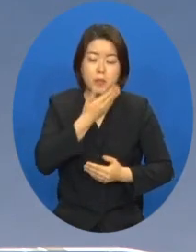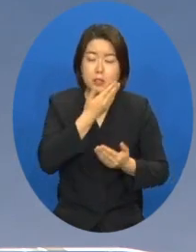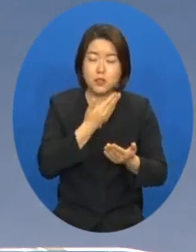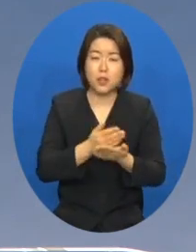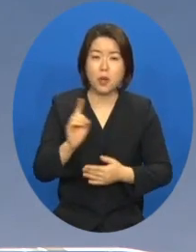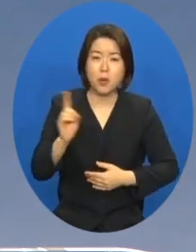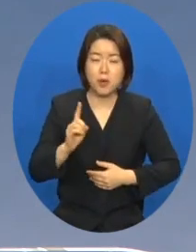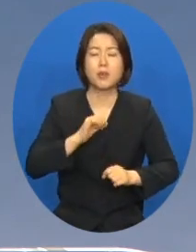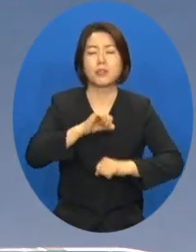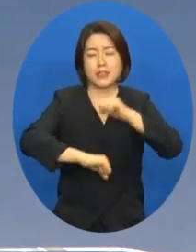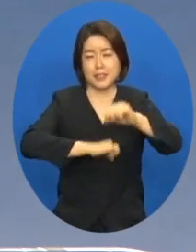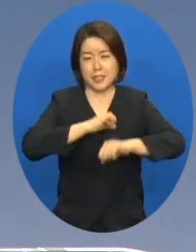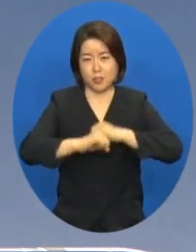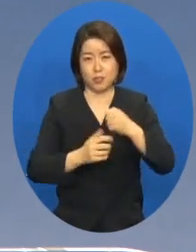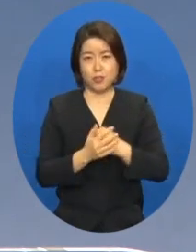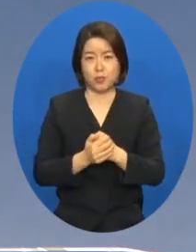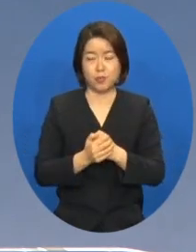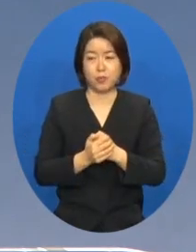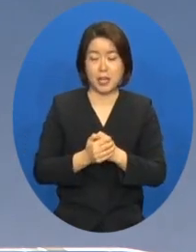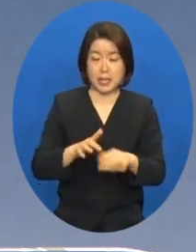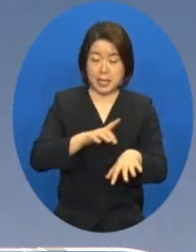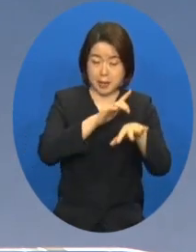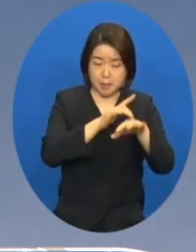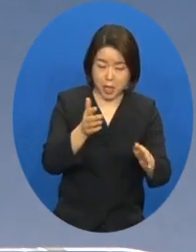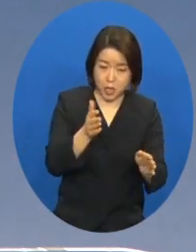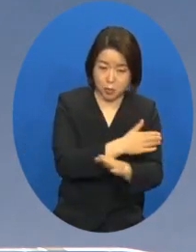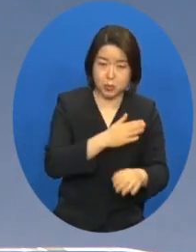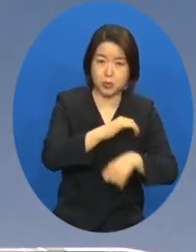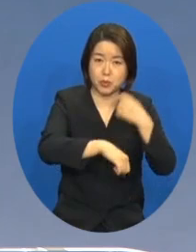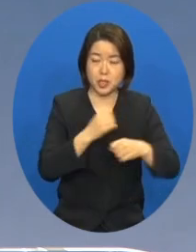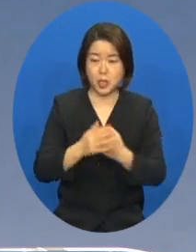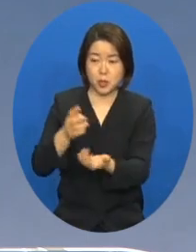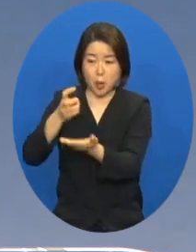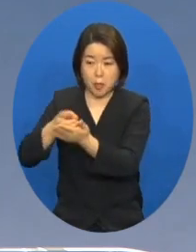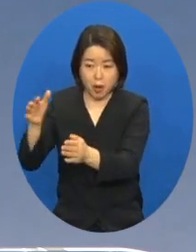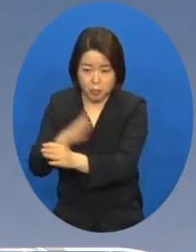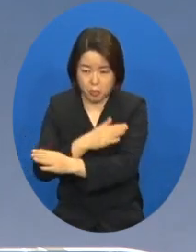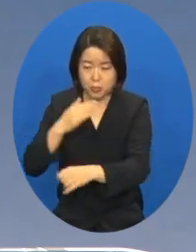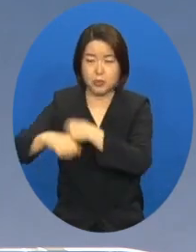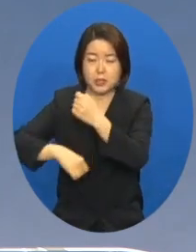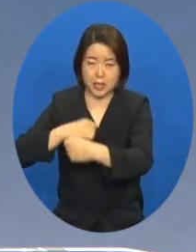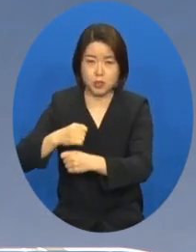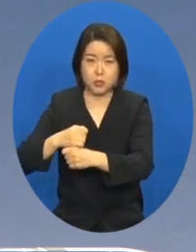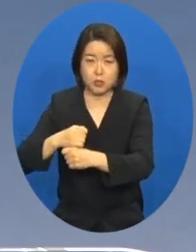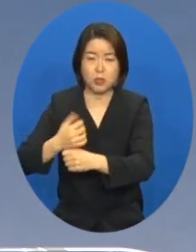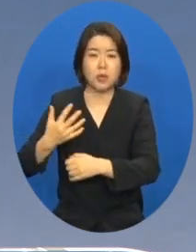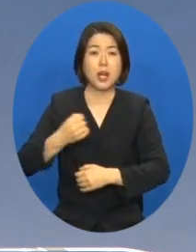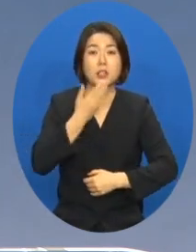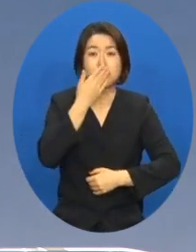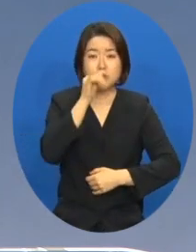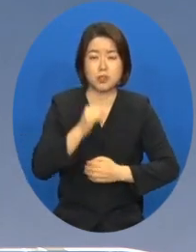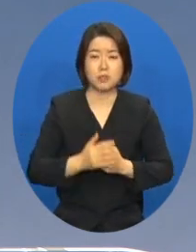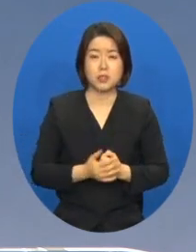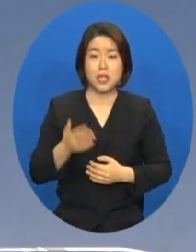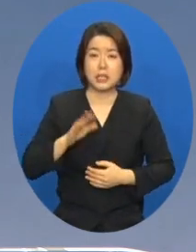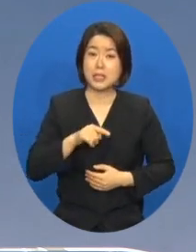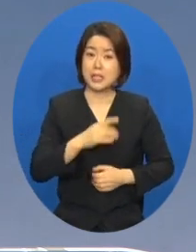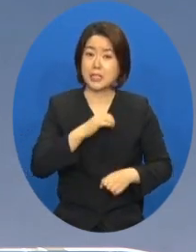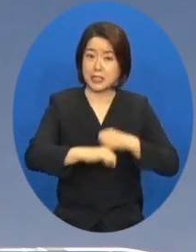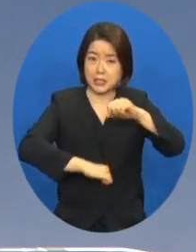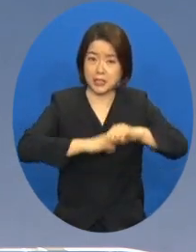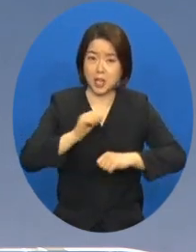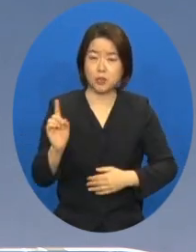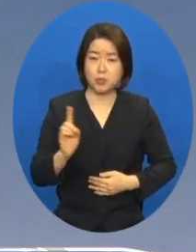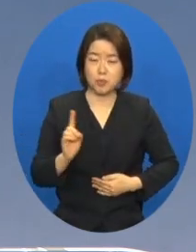자유함을 얻고 마귀에게서부터 자유함을 얻고 율법에서부터 자유함을 얻습니다. 그런데 여러분 이 자유는